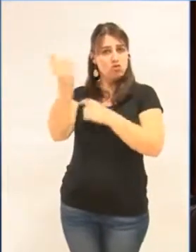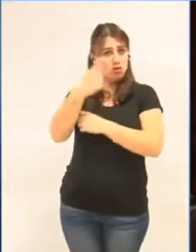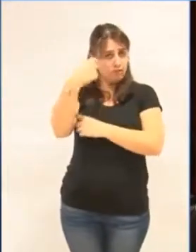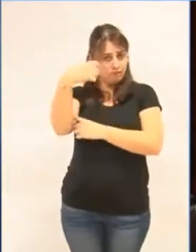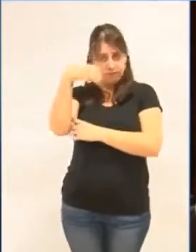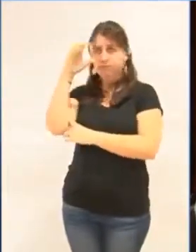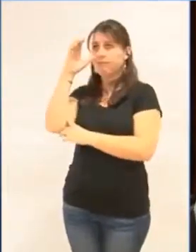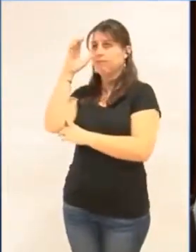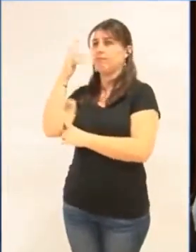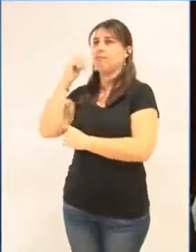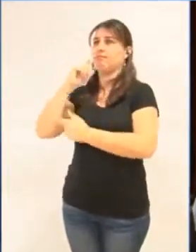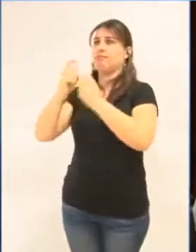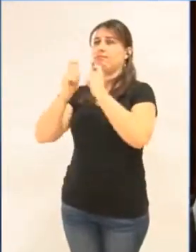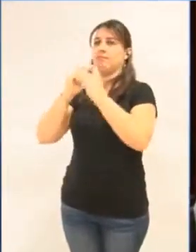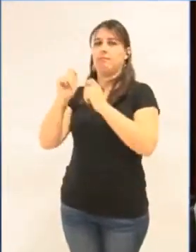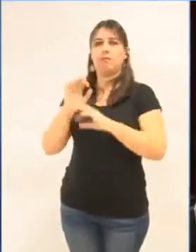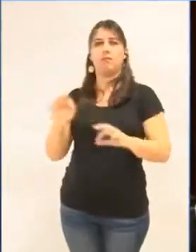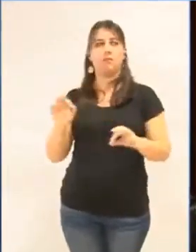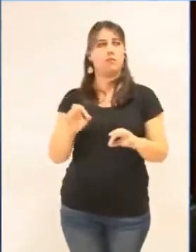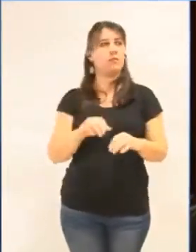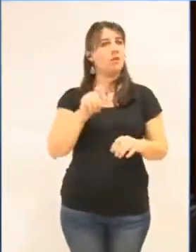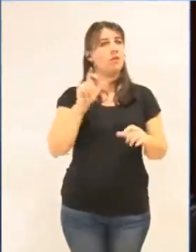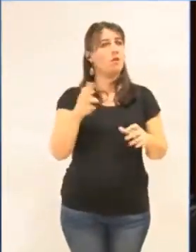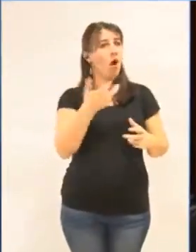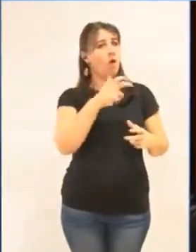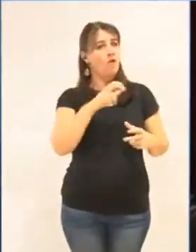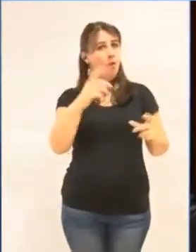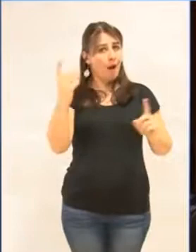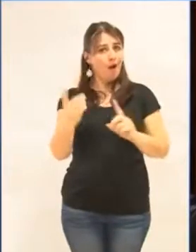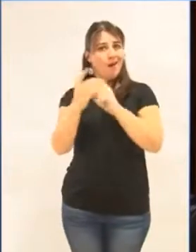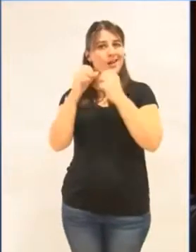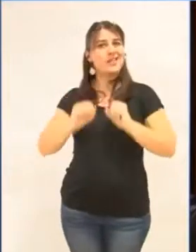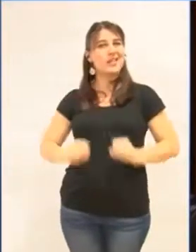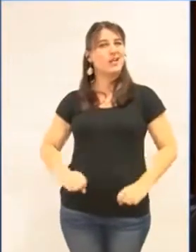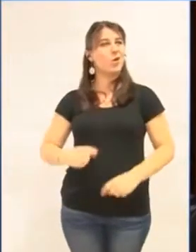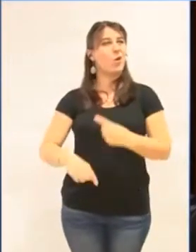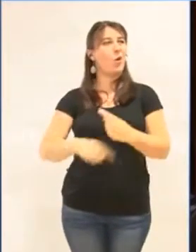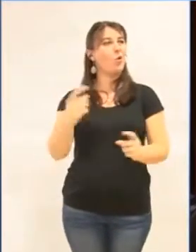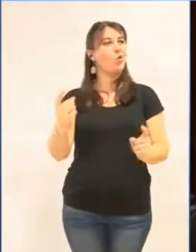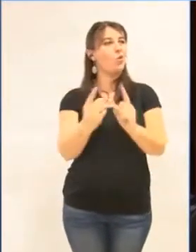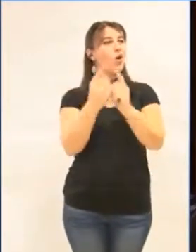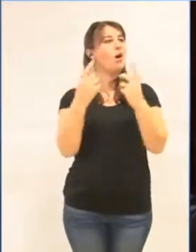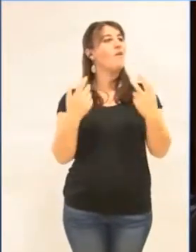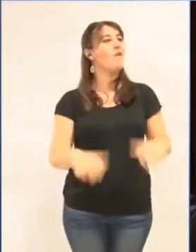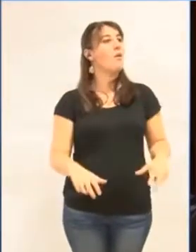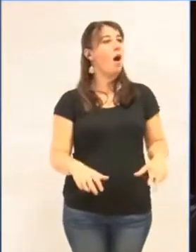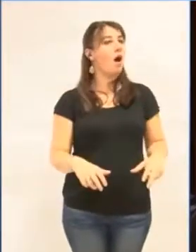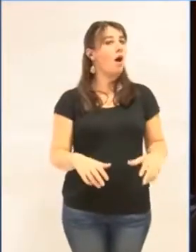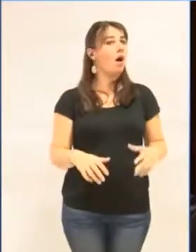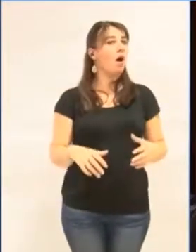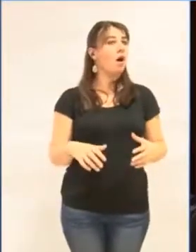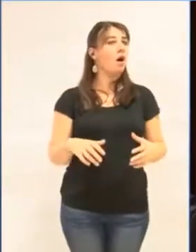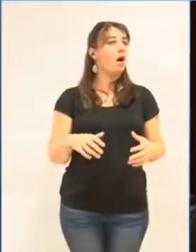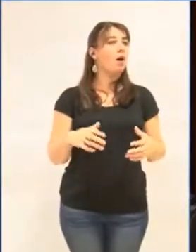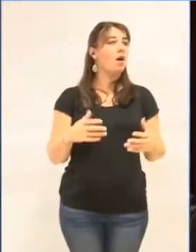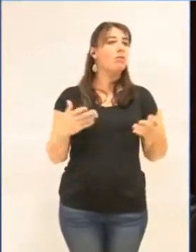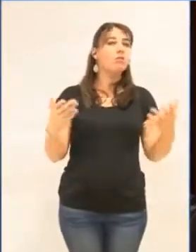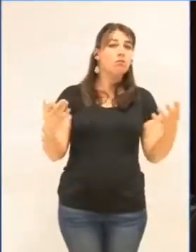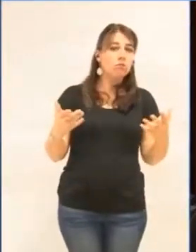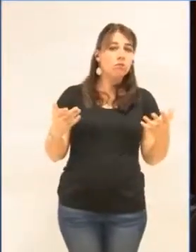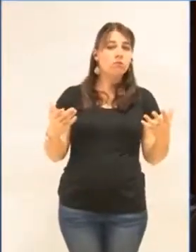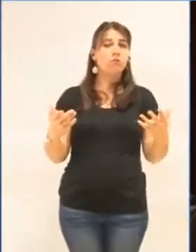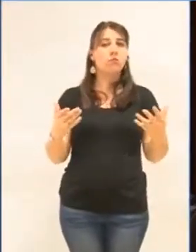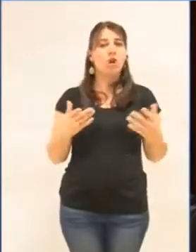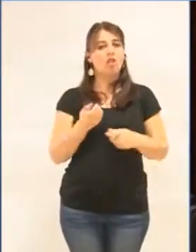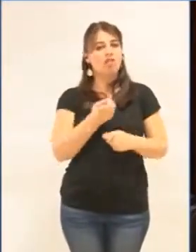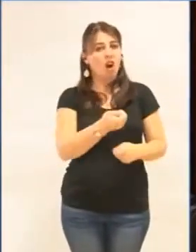pas pourquoi on reprocherait à quelqu'un qui ne veut pas aller répondre à des sénateurs alors qu'une enquête est en cours et qui ne veut pas répondre de le faire, et